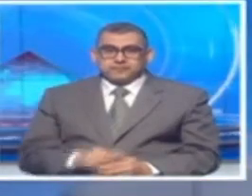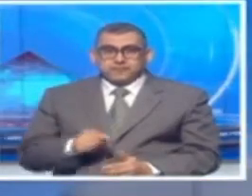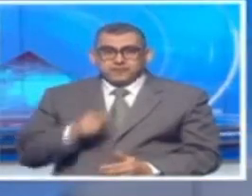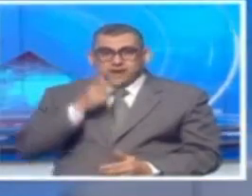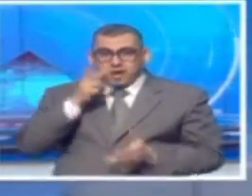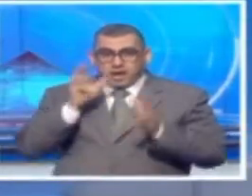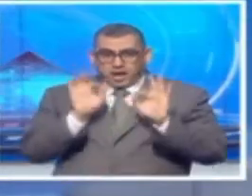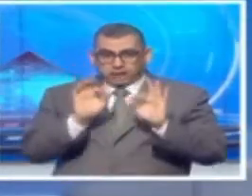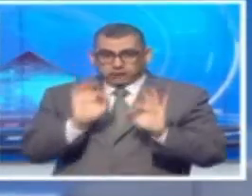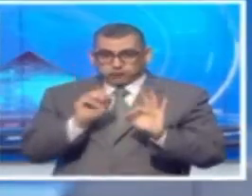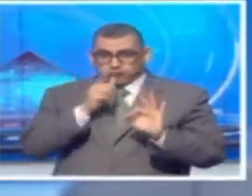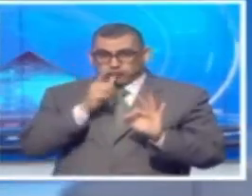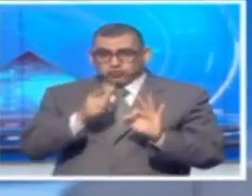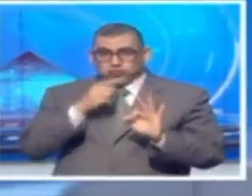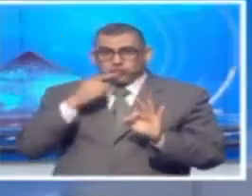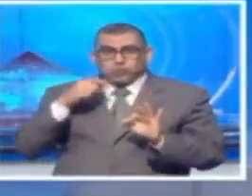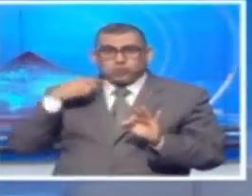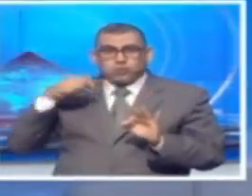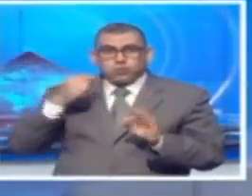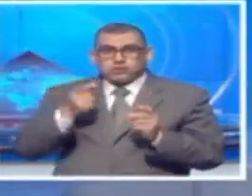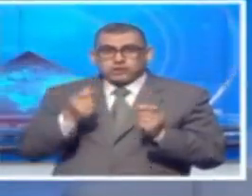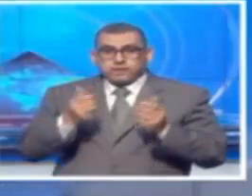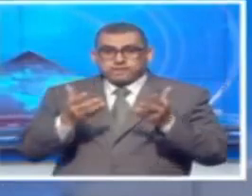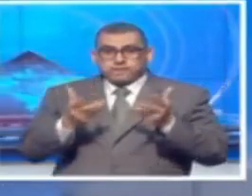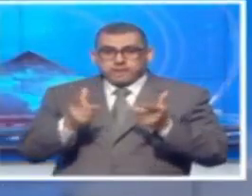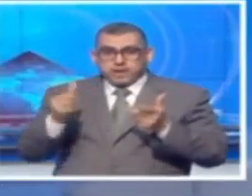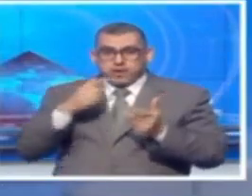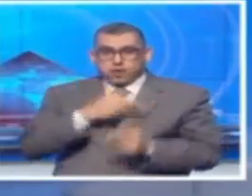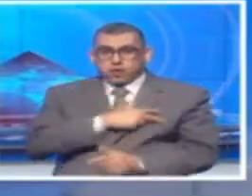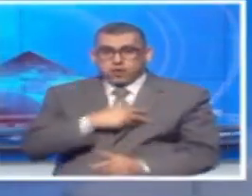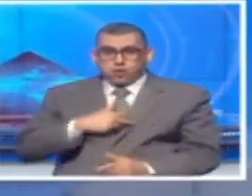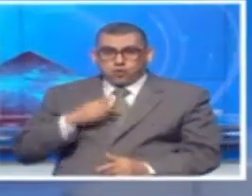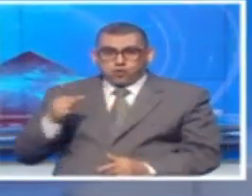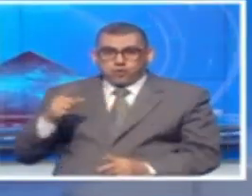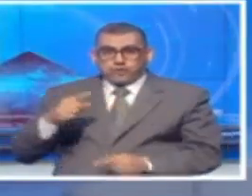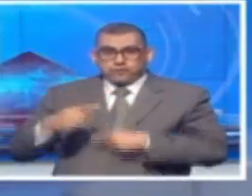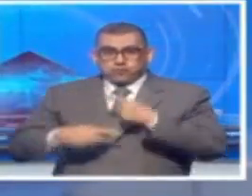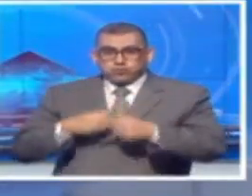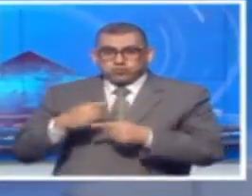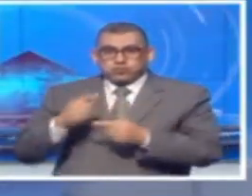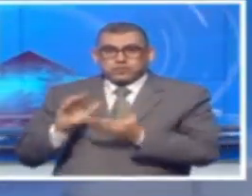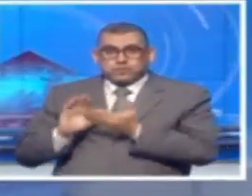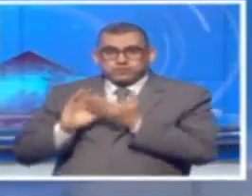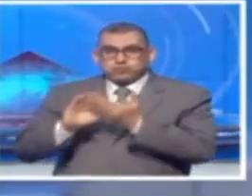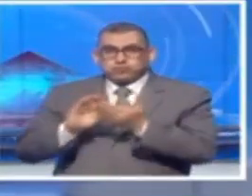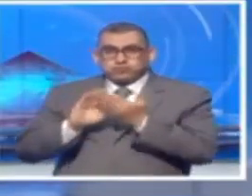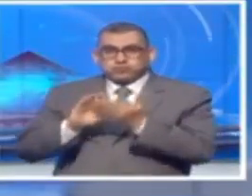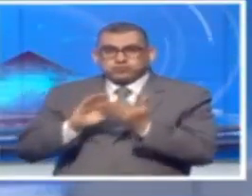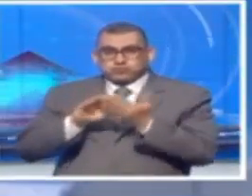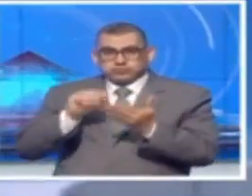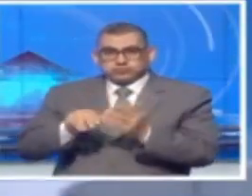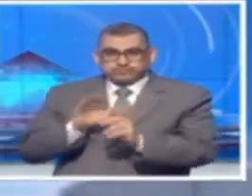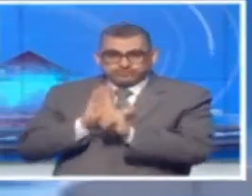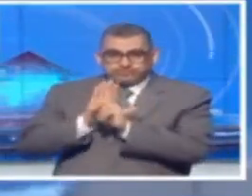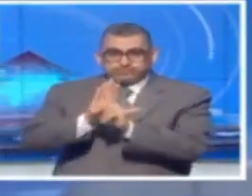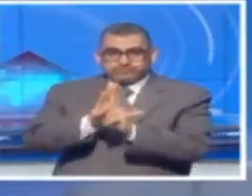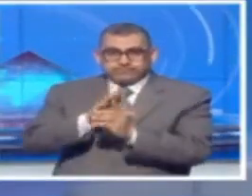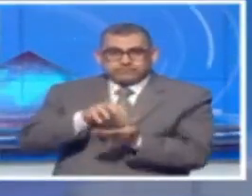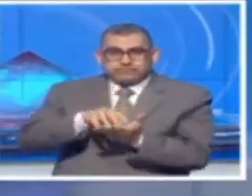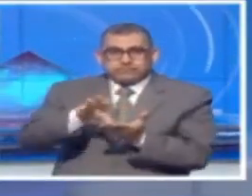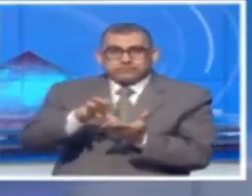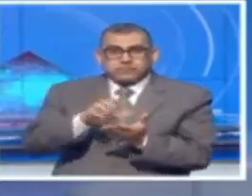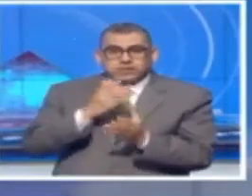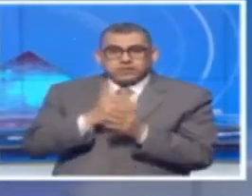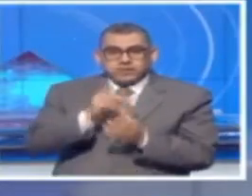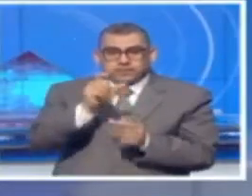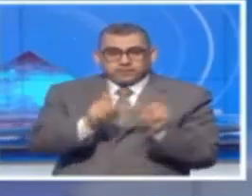وفي سياق مشابه، قال الدكتور محمد معيط وزير المالية إن الحكومة مستمرة في تقديم كل